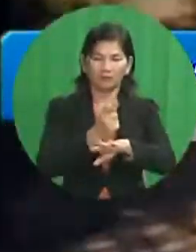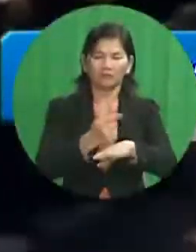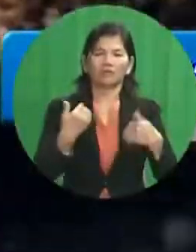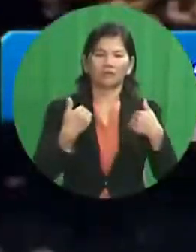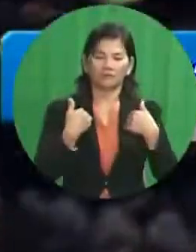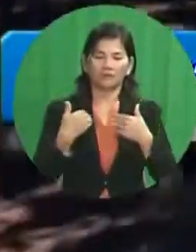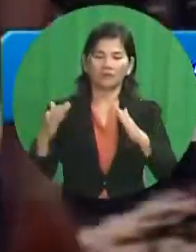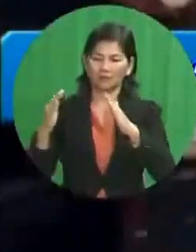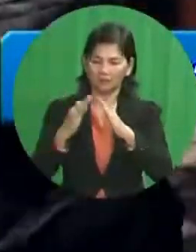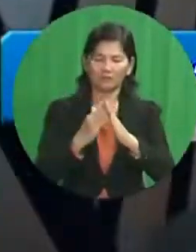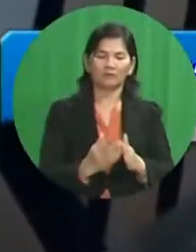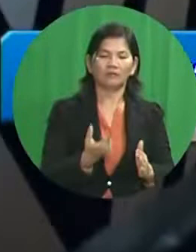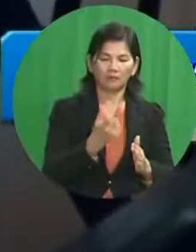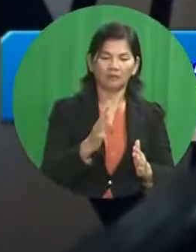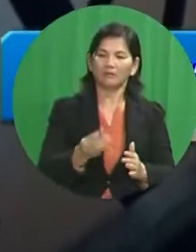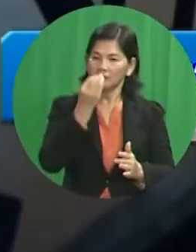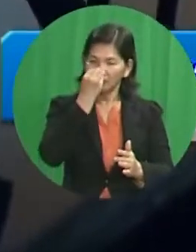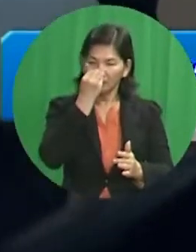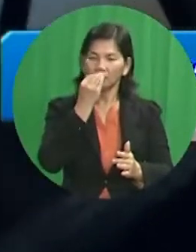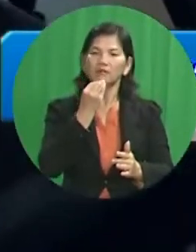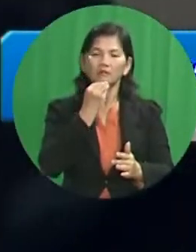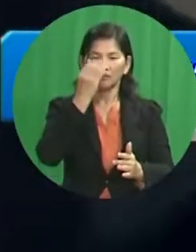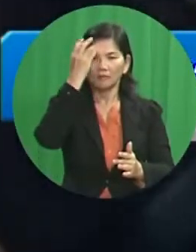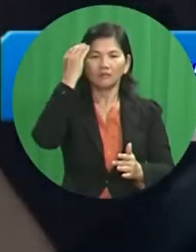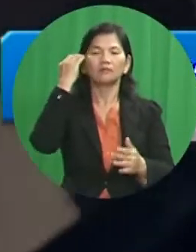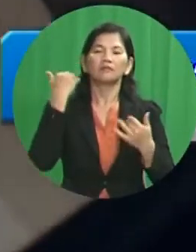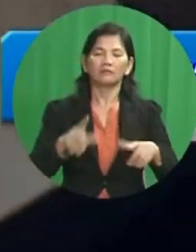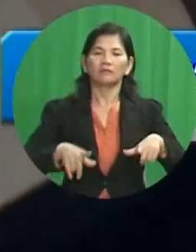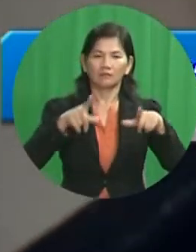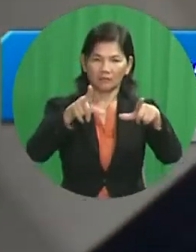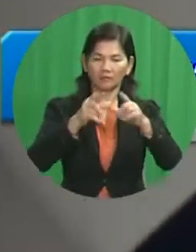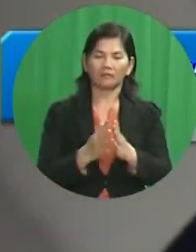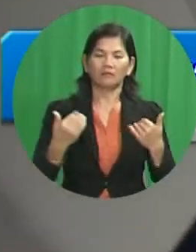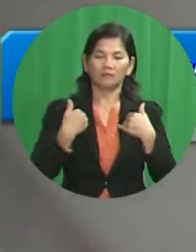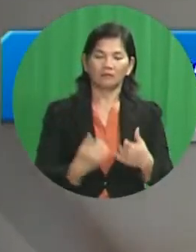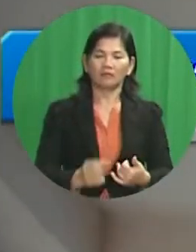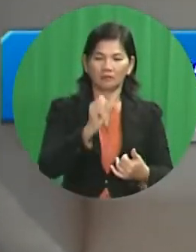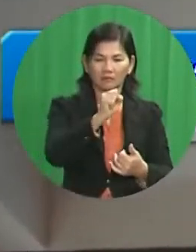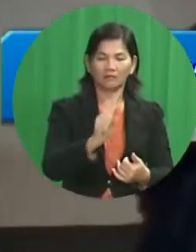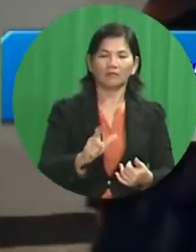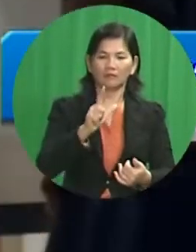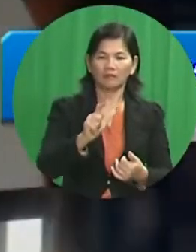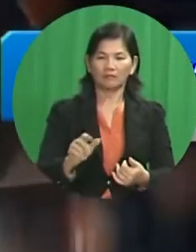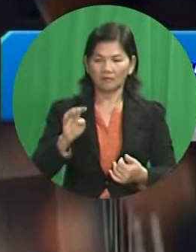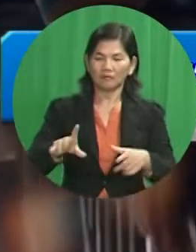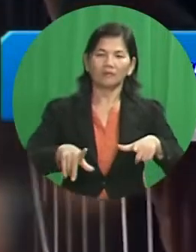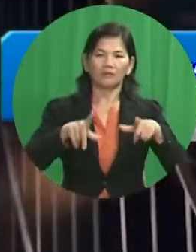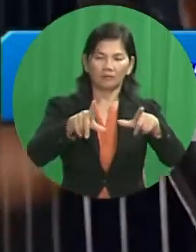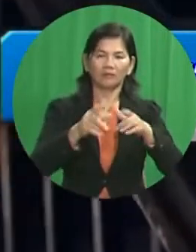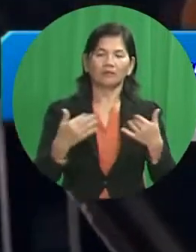ស្រុកបាក់មូតកាលពីថ្ងៃអង្គារខណៈពេលដែលពួកគេធ្វើដំណើរទៅកាន់សូលេដាក្រុមនេះបានធ្វើដំណើរ